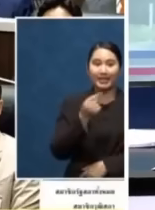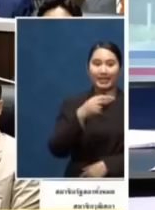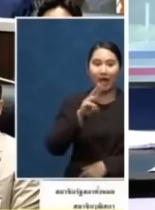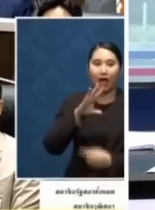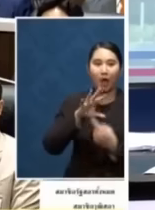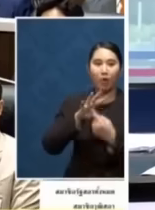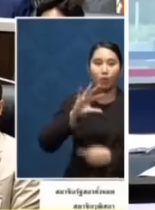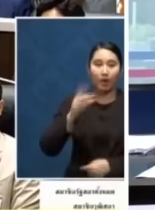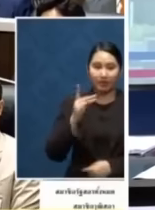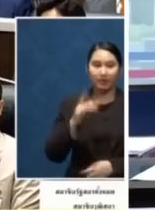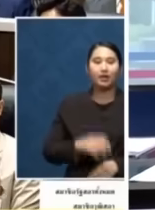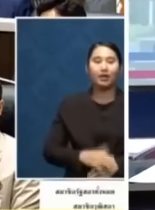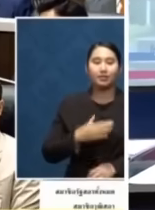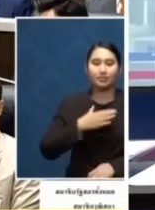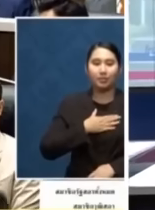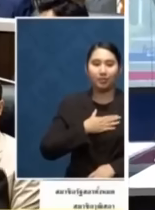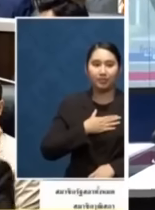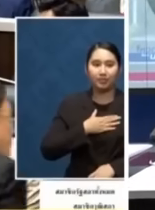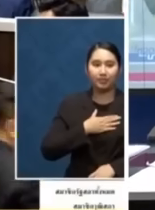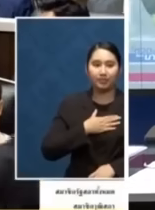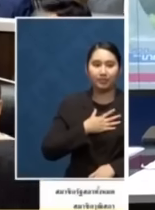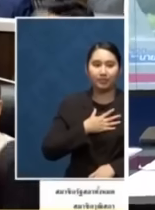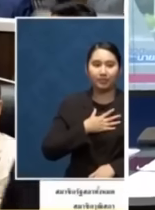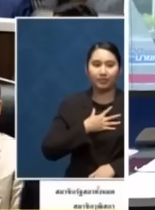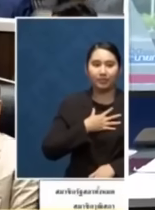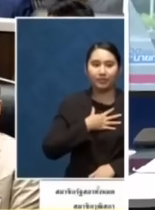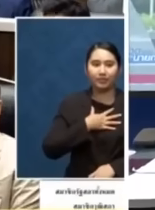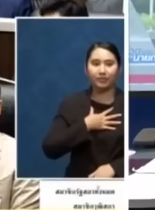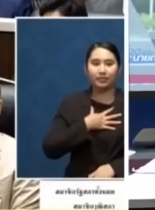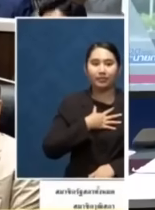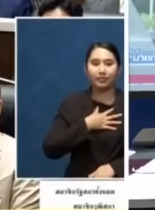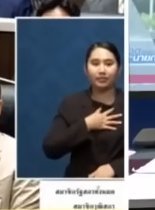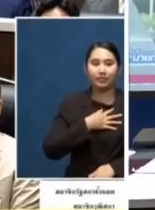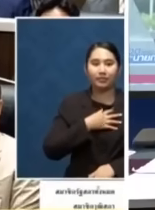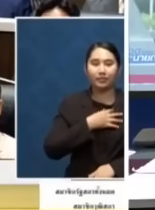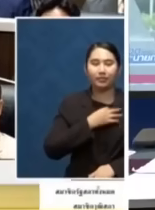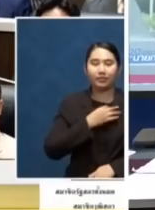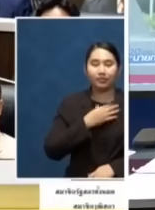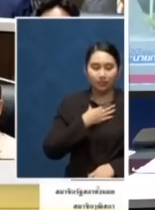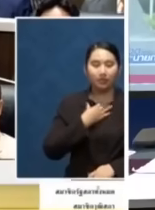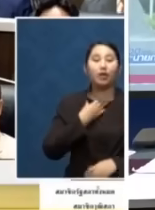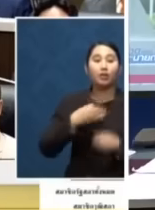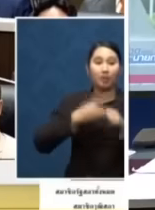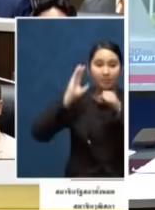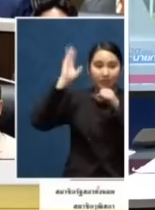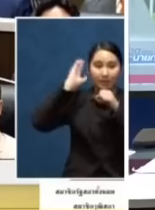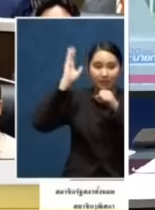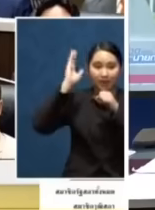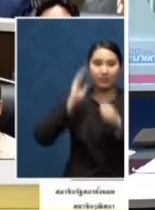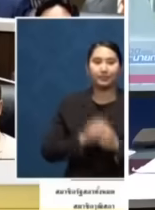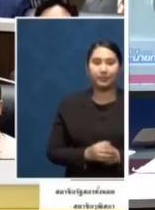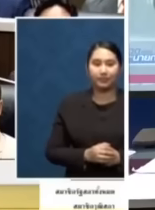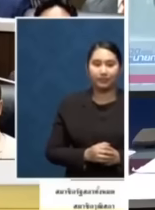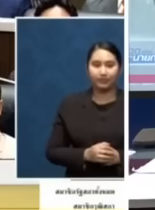ซ็น MOU กันน่ะไม่ติดใจหรอกแต่บางอย่างเนี่ยนะฮะนโยบายที่มันจะเป็นการล้มล้างเองมันเป็น